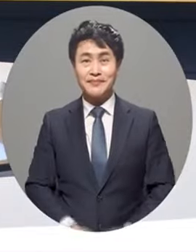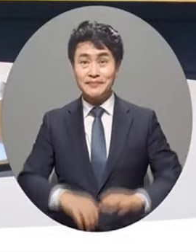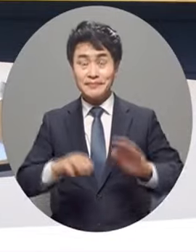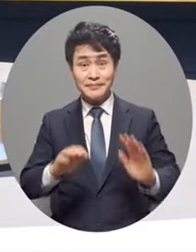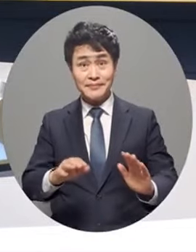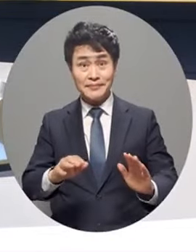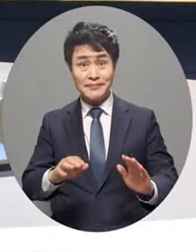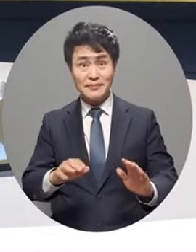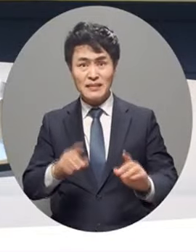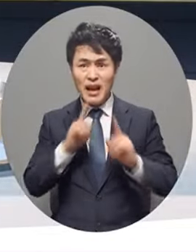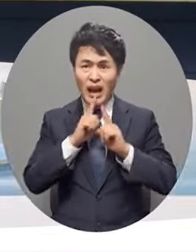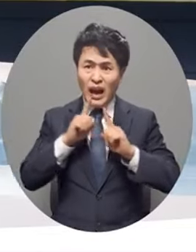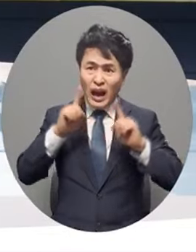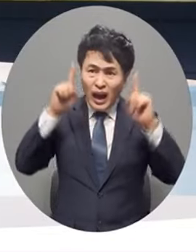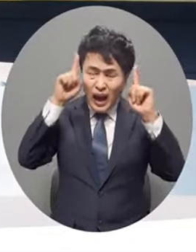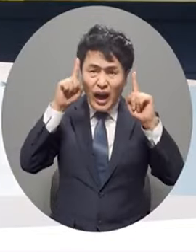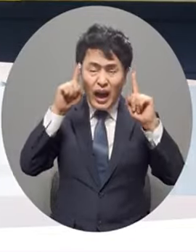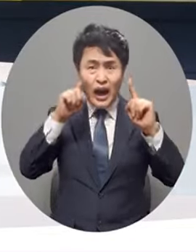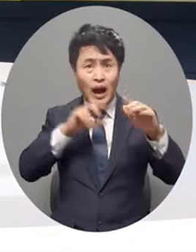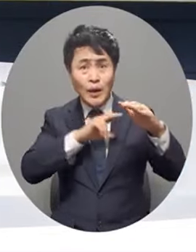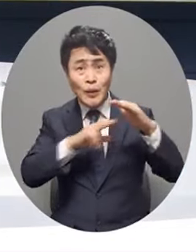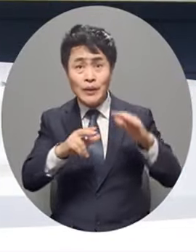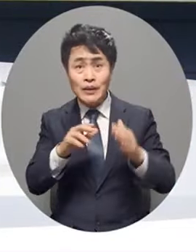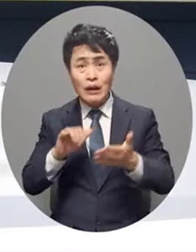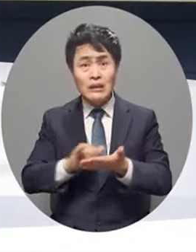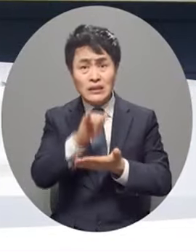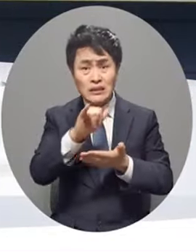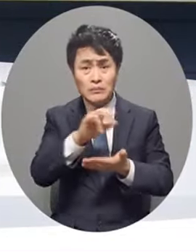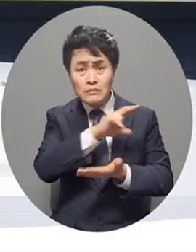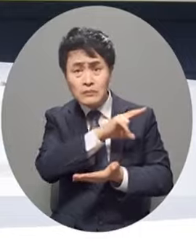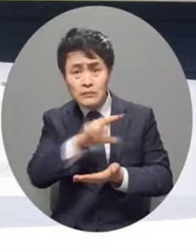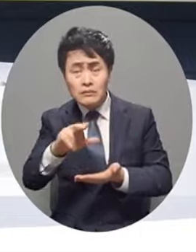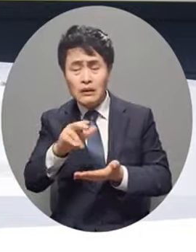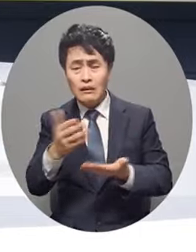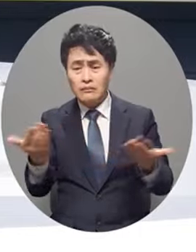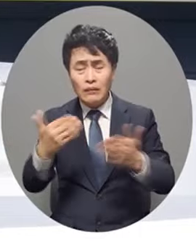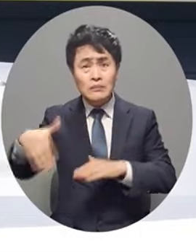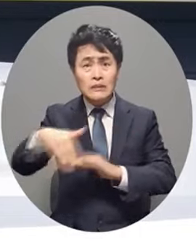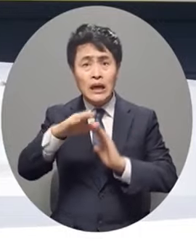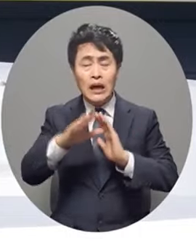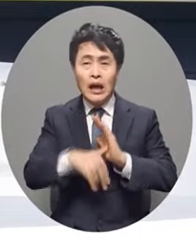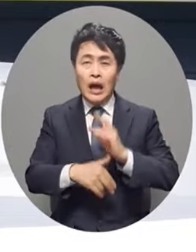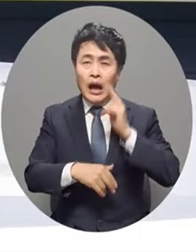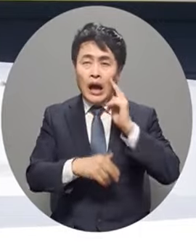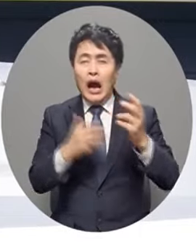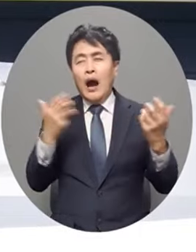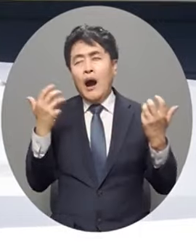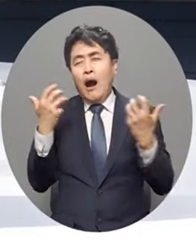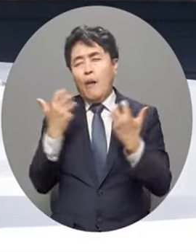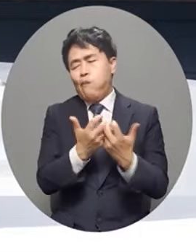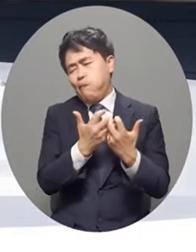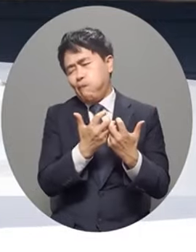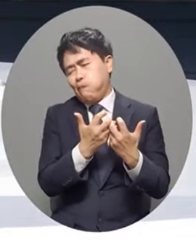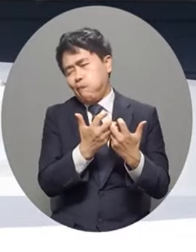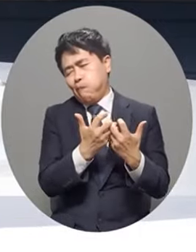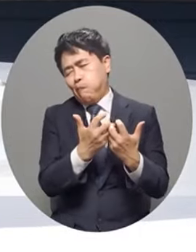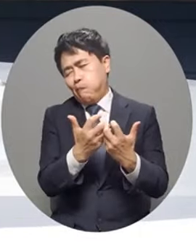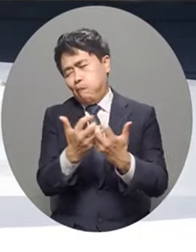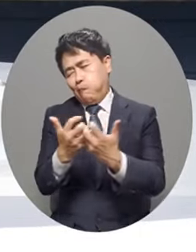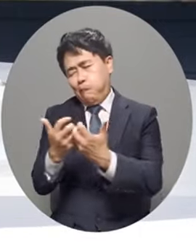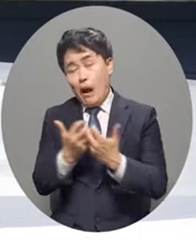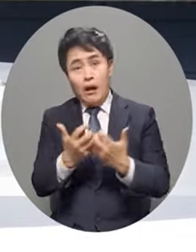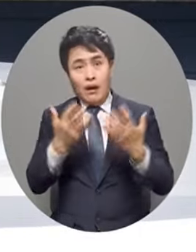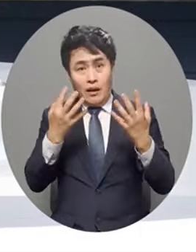이른바 지옥철로 불리는 김포 골드라인을 비롯해 출퇴근 시간마다 극심한 혼잡에 시달리는 지하철 노선이